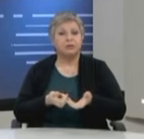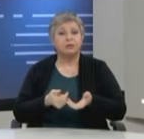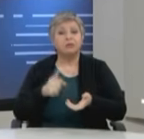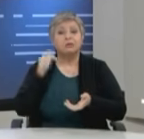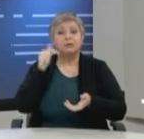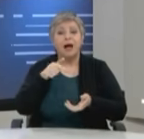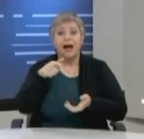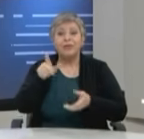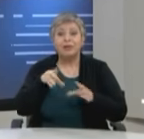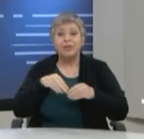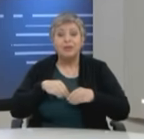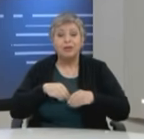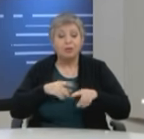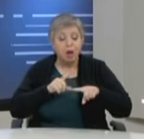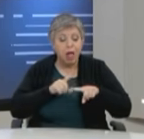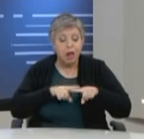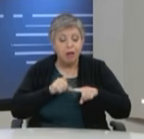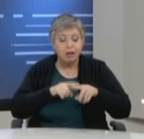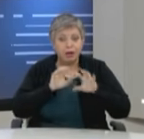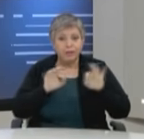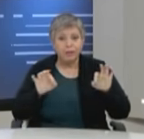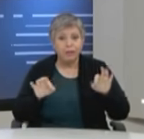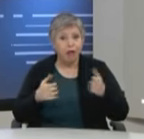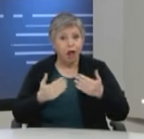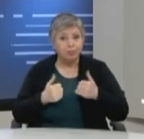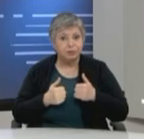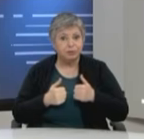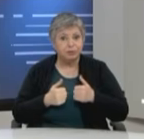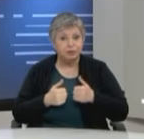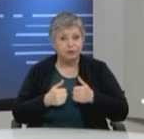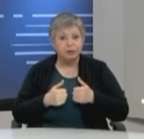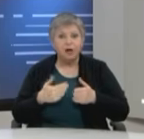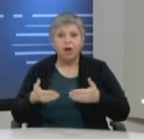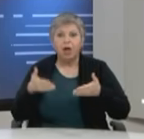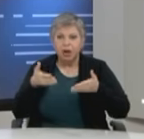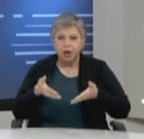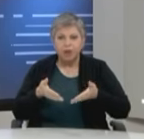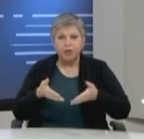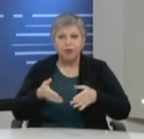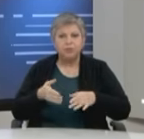Ελληνική Μακεδονία. Το ερώτημα το μεγάλο είναι γιατί εσείς τους αφήσατε.